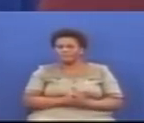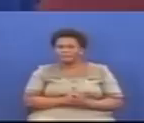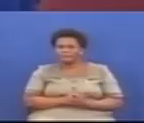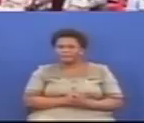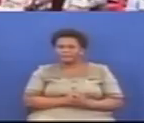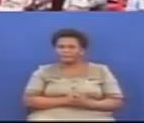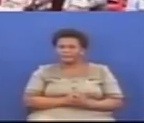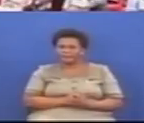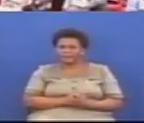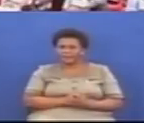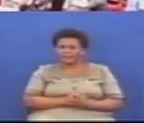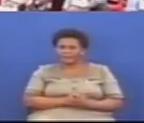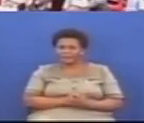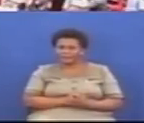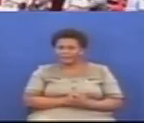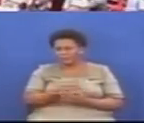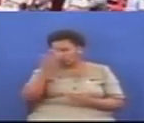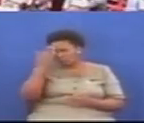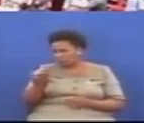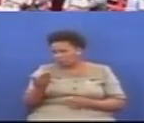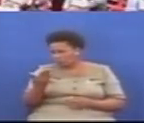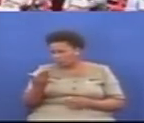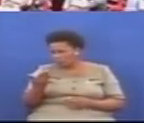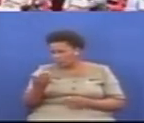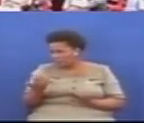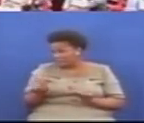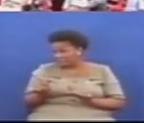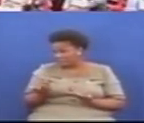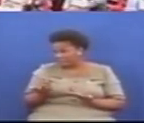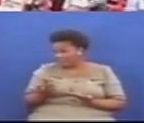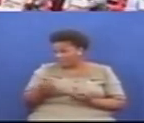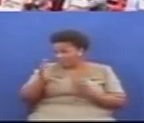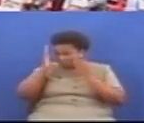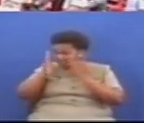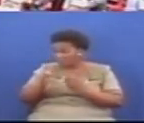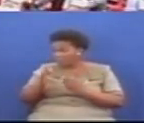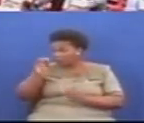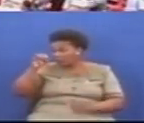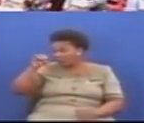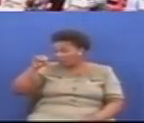Mazungumzo yanaendelea, kama mheshimiwa Mbilinyi pia anaweza akatumbuiza siku hiyo Jumapili.